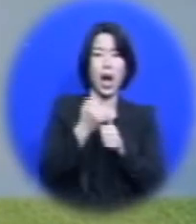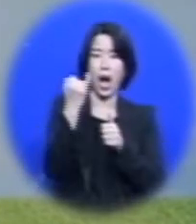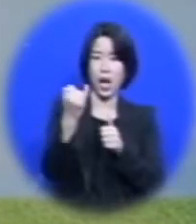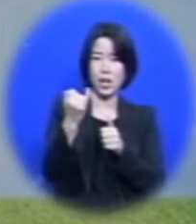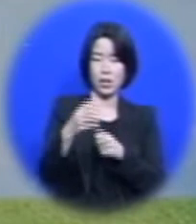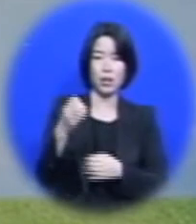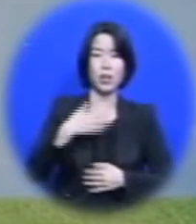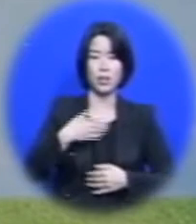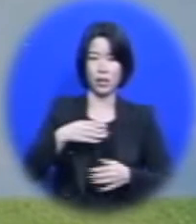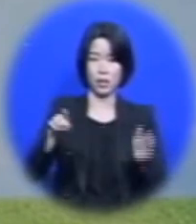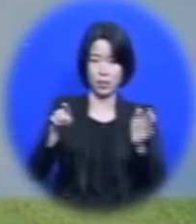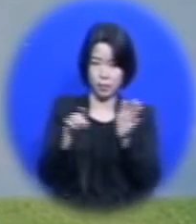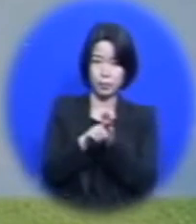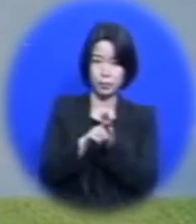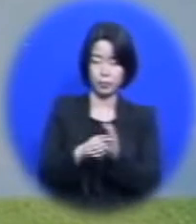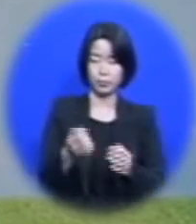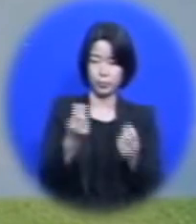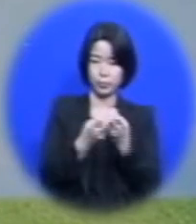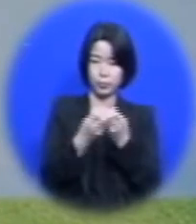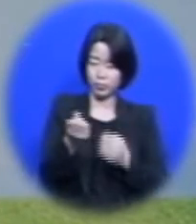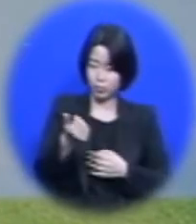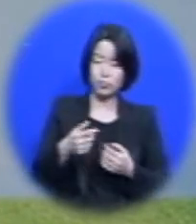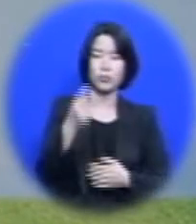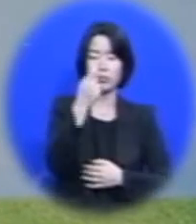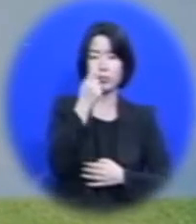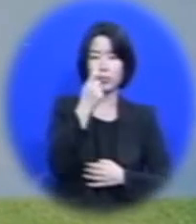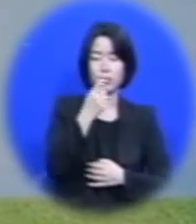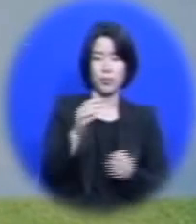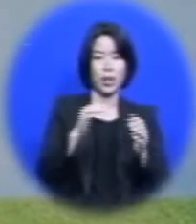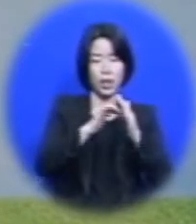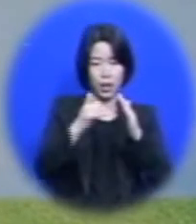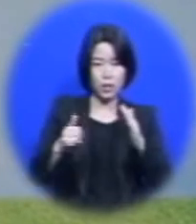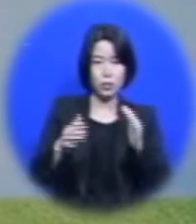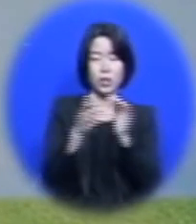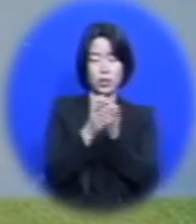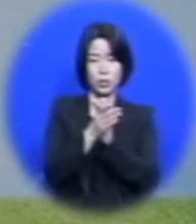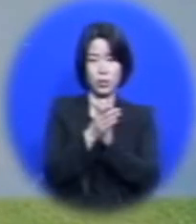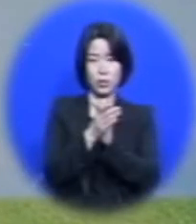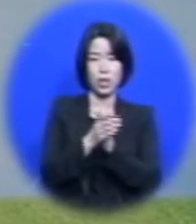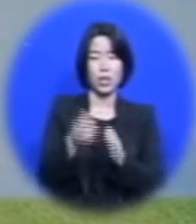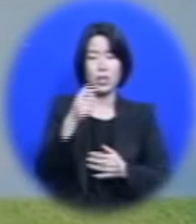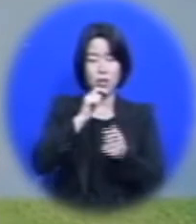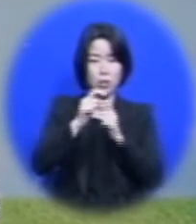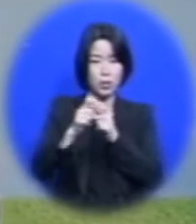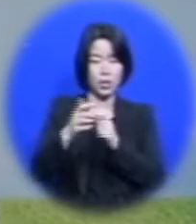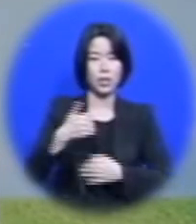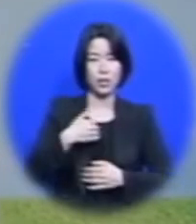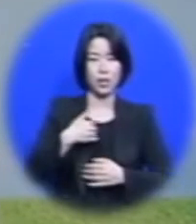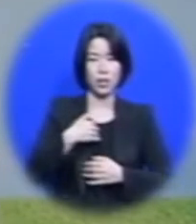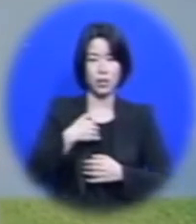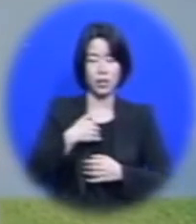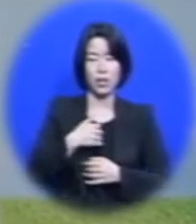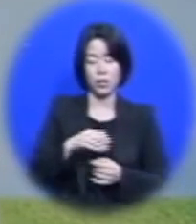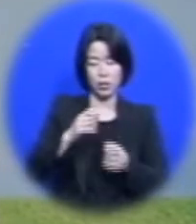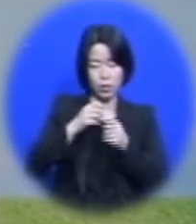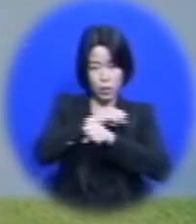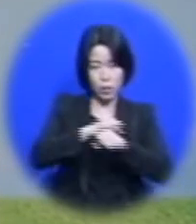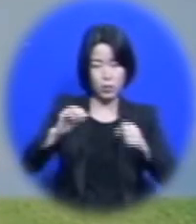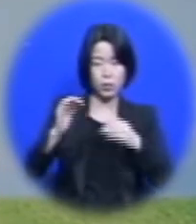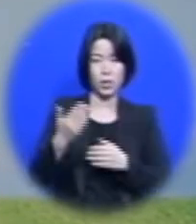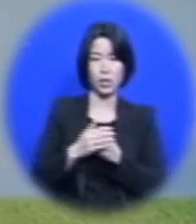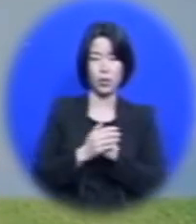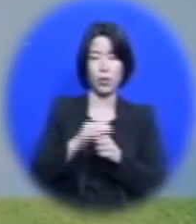법을 다시 배워야 했고 친구와 가족들은 오랜 세월 속아온 나의 이중성을 용서해야만 했다. 아울러